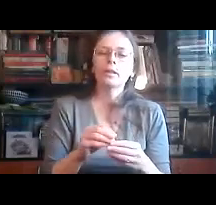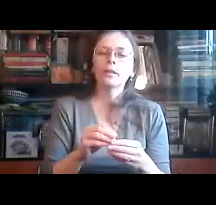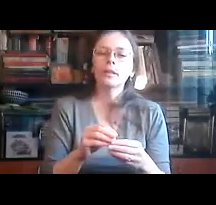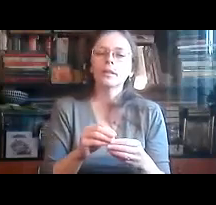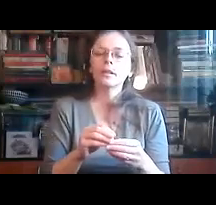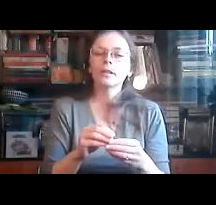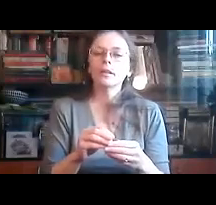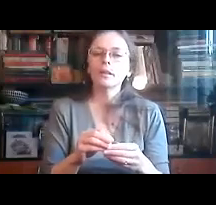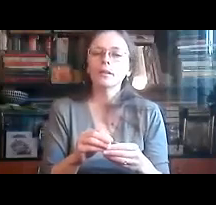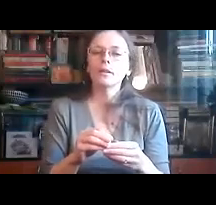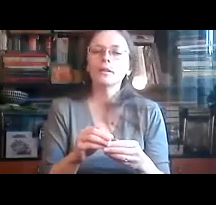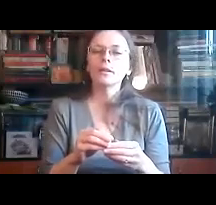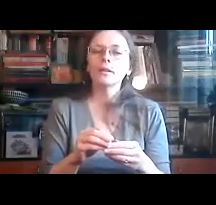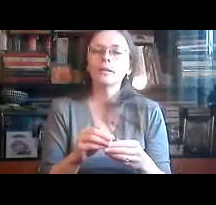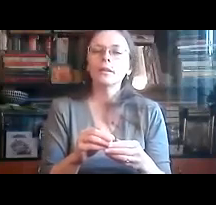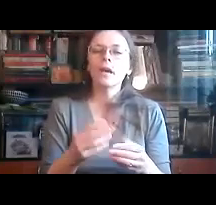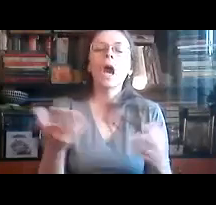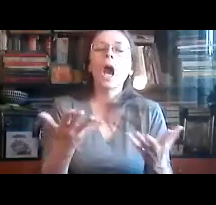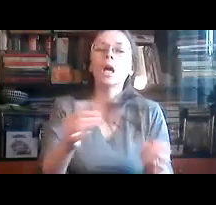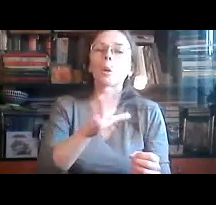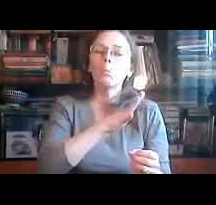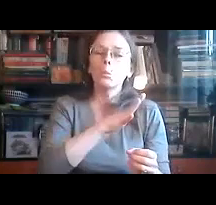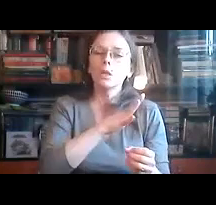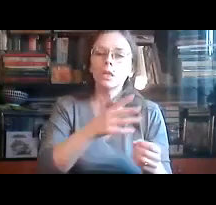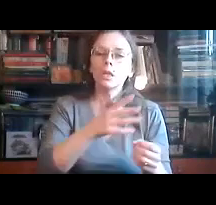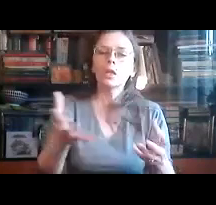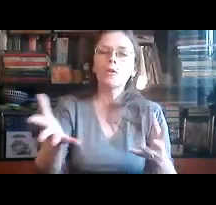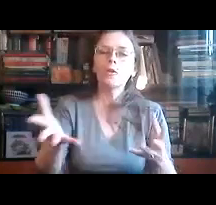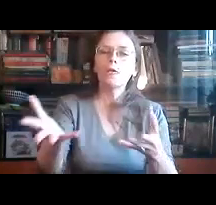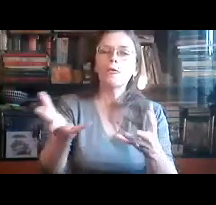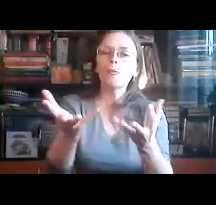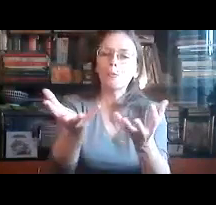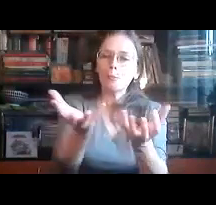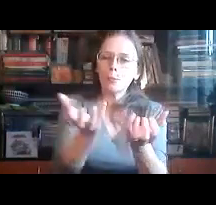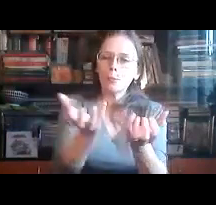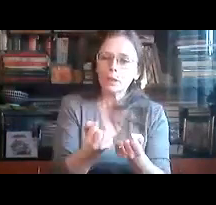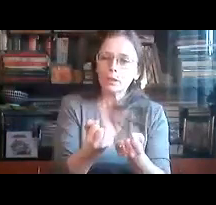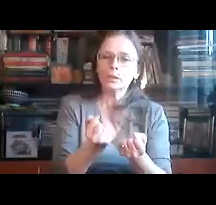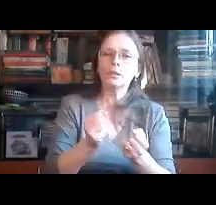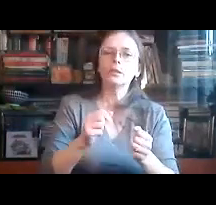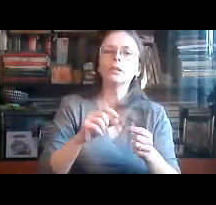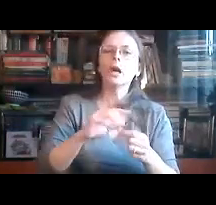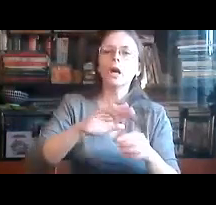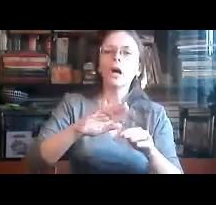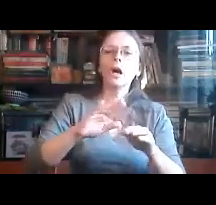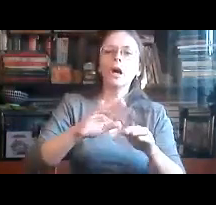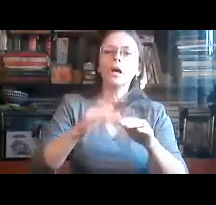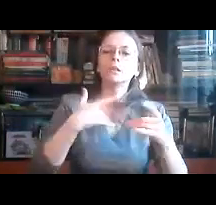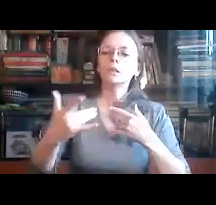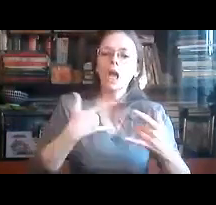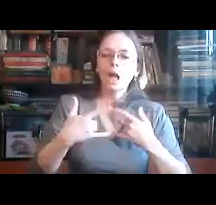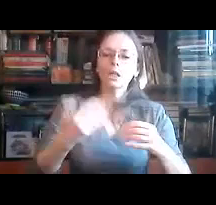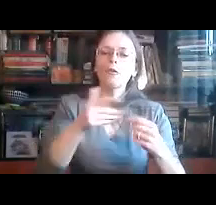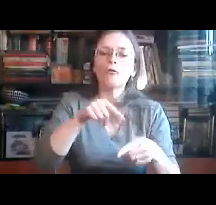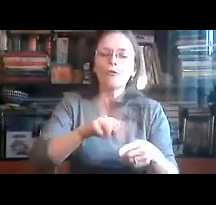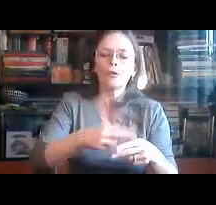были приняты в гостеатре, да, было были отправлены в отпуск, да,